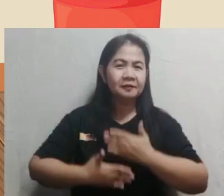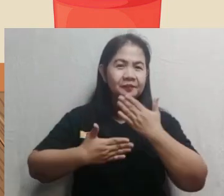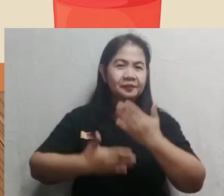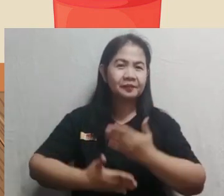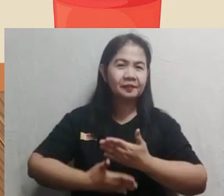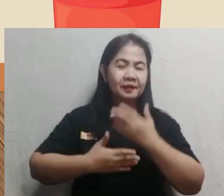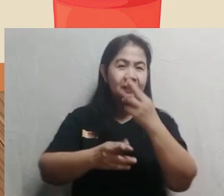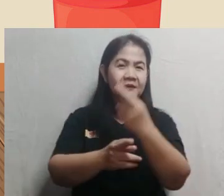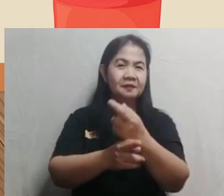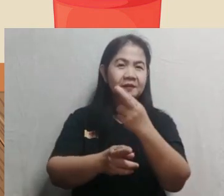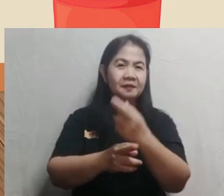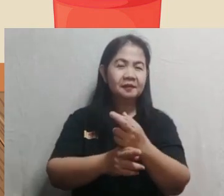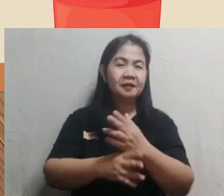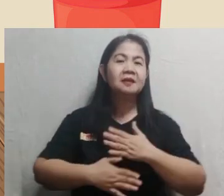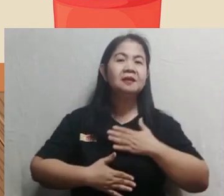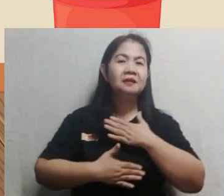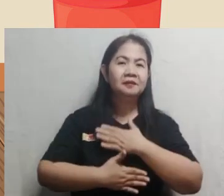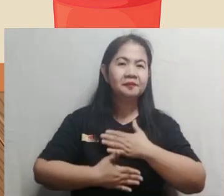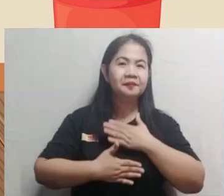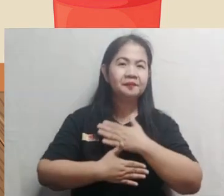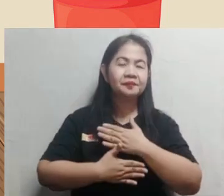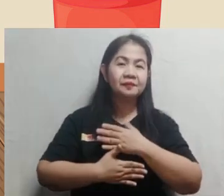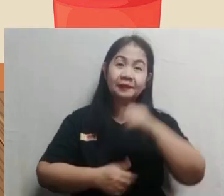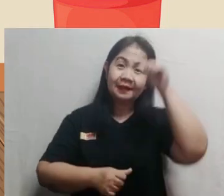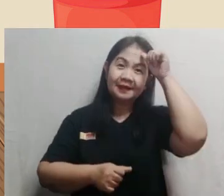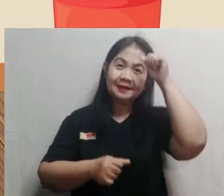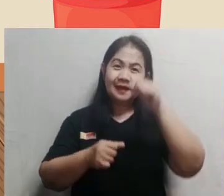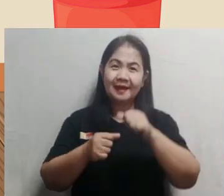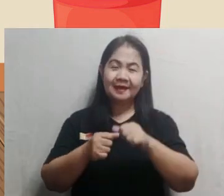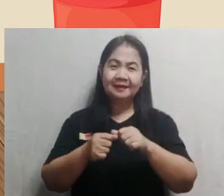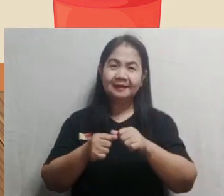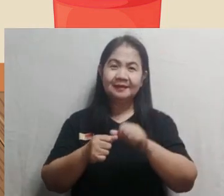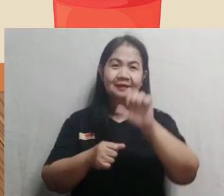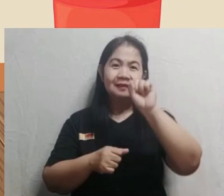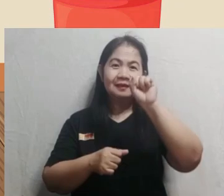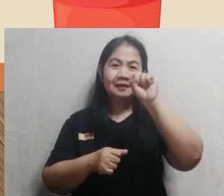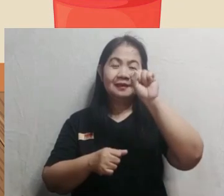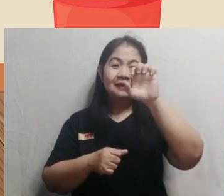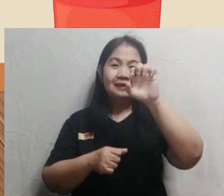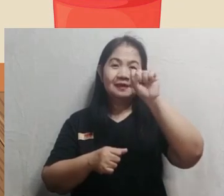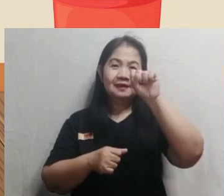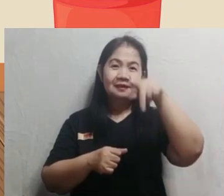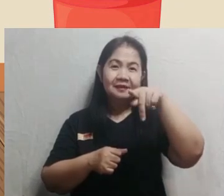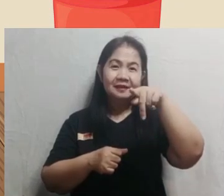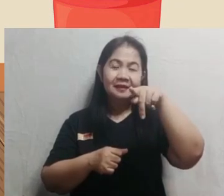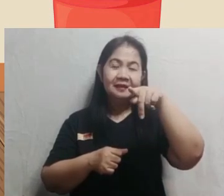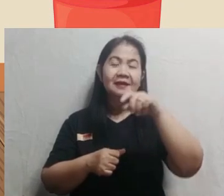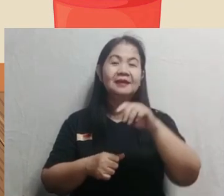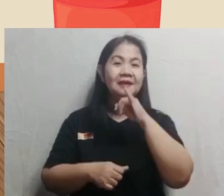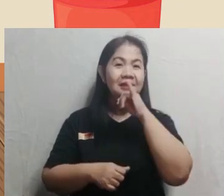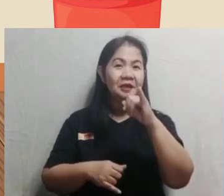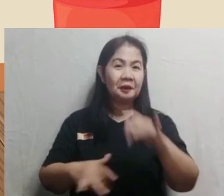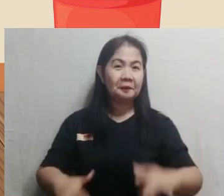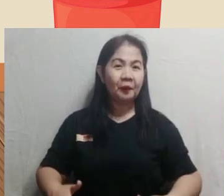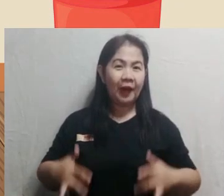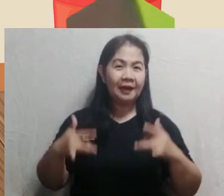kasiyahan sa mga karapatang iyong tinatamasa. Tandaan, ESP is